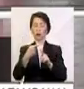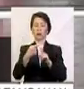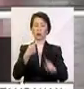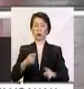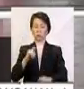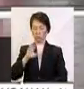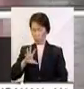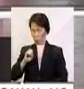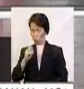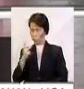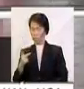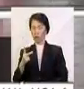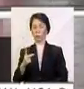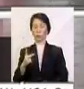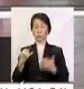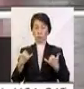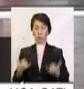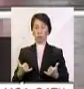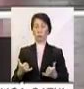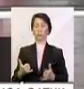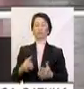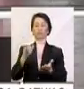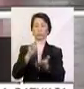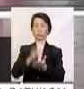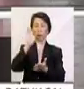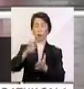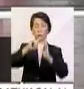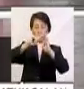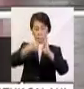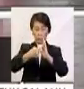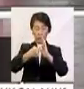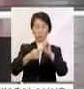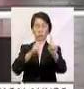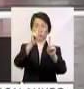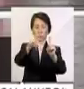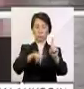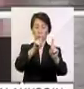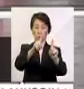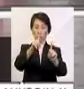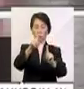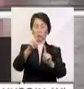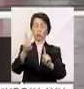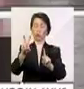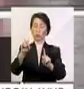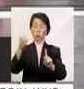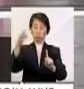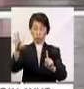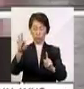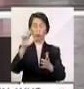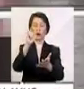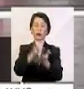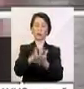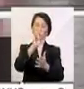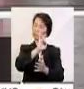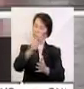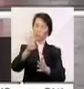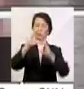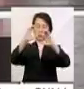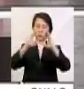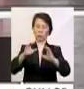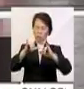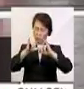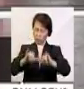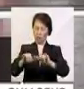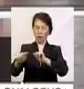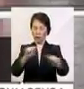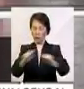daripada RM50,000 ketika ini. Langkah yang akan berkuat kuasa 1 Januari tahun depan itu merupakan salah satu cara untuk mengekang